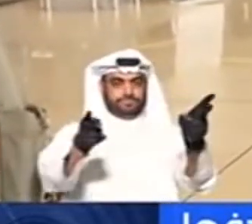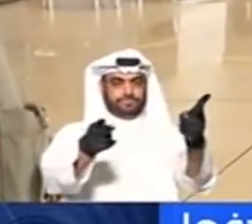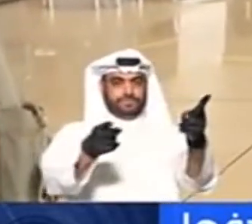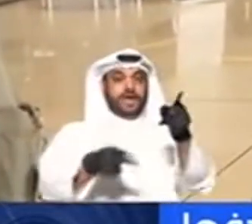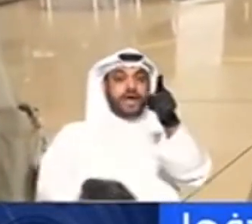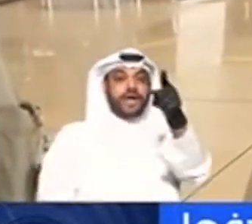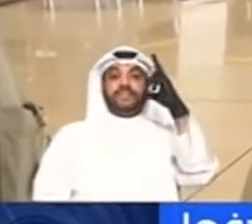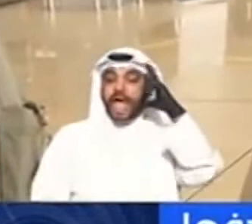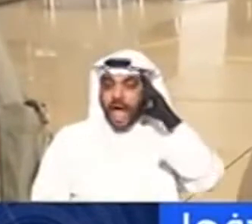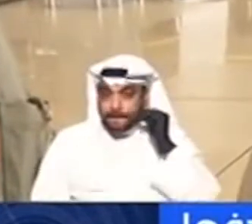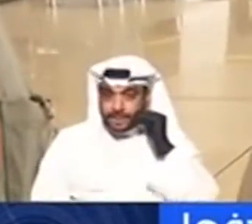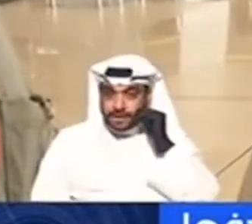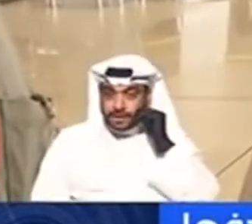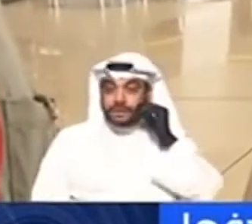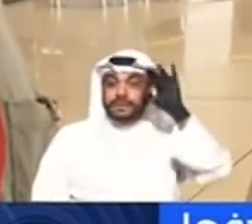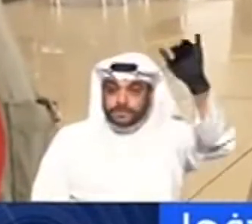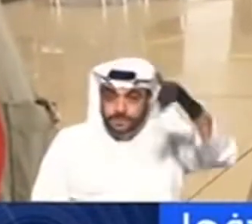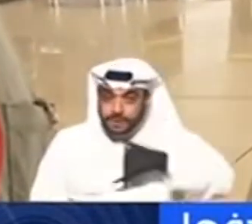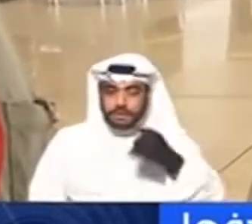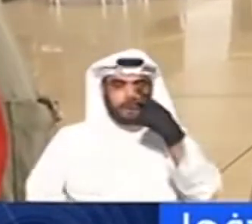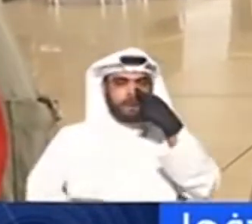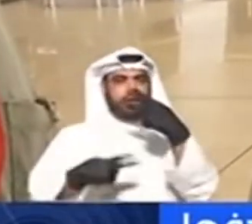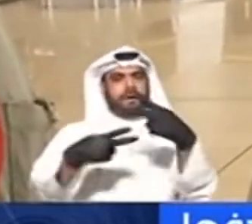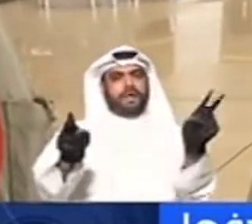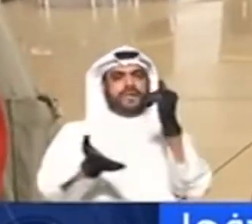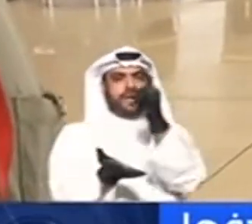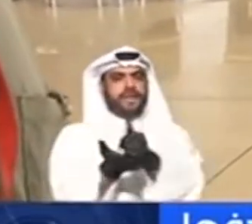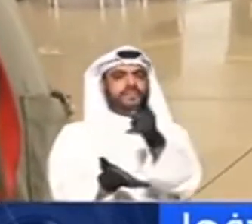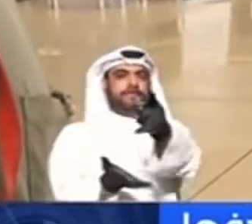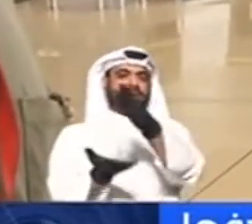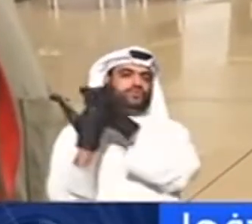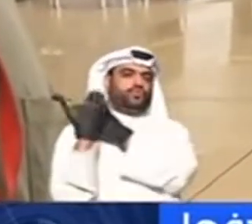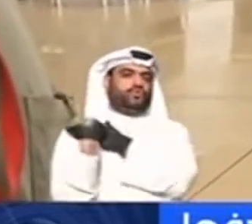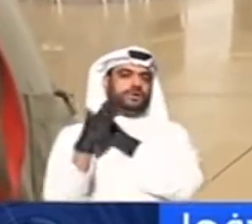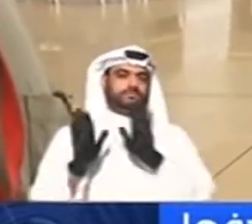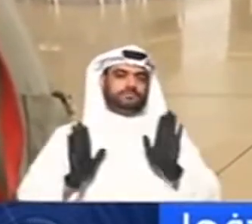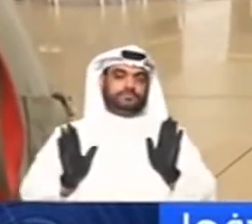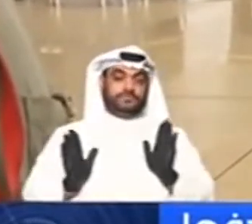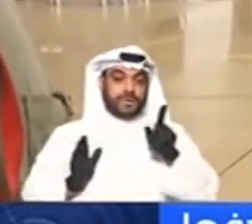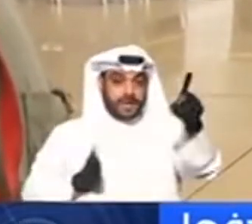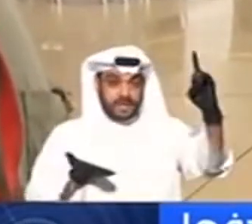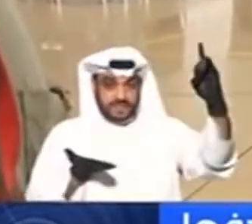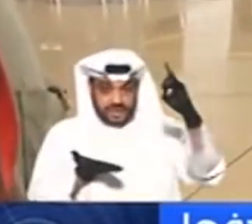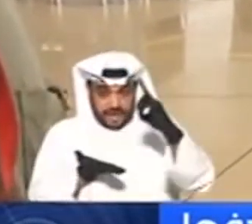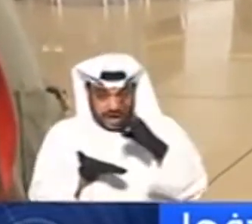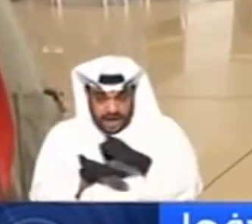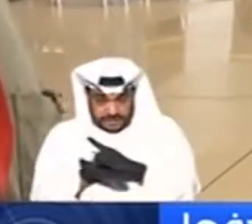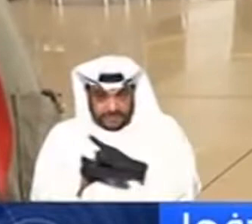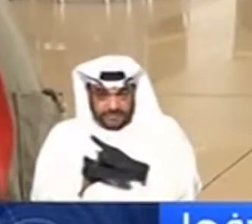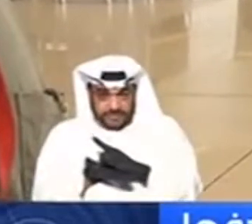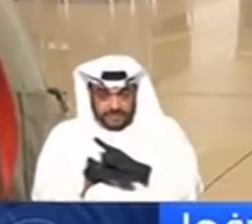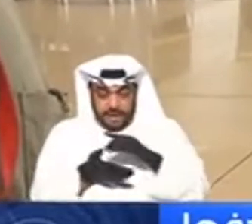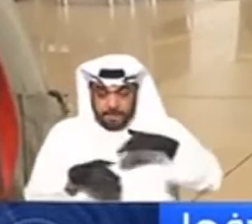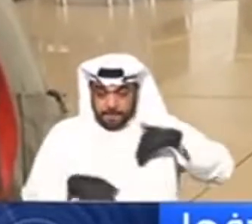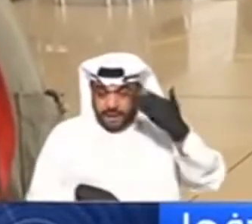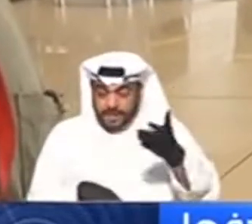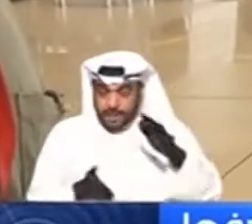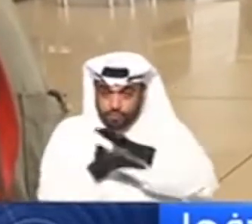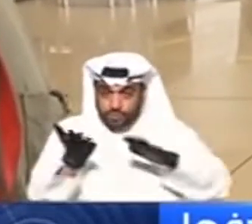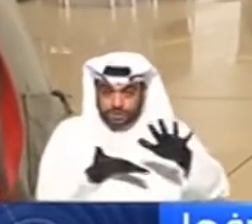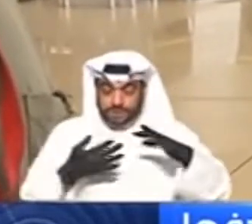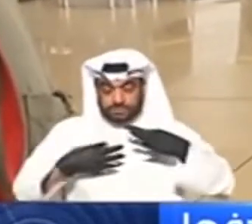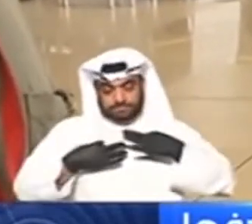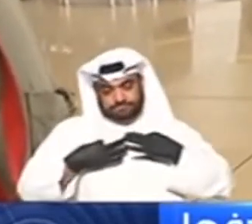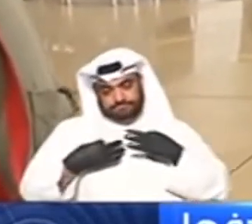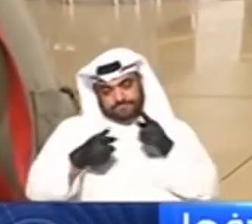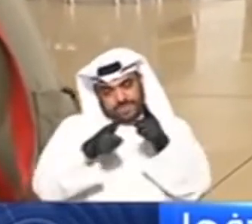عاقلين واعين، عارفين حق مسؤوليتهم إذا كانت هذه العودة يعني تؤثر على تحصيلهم العلمي